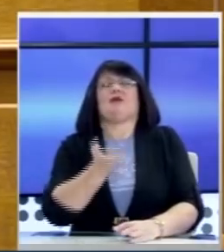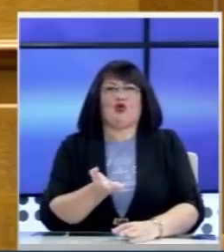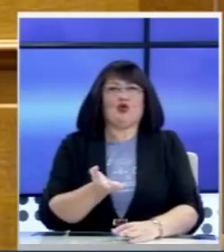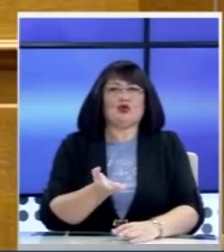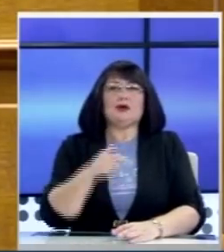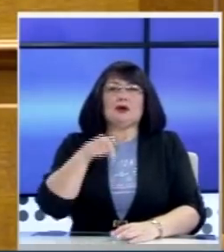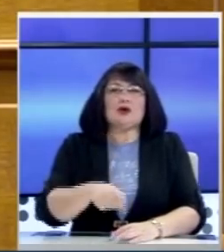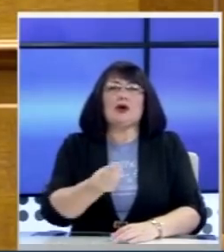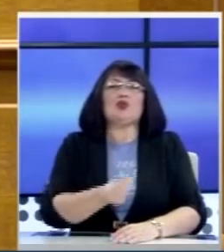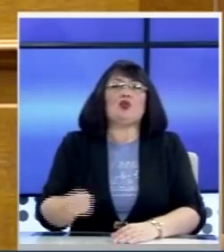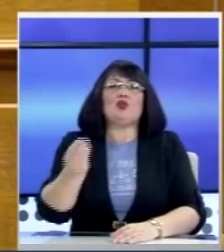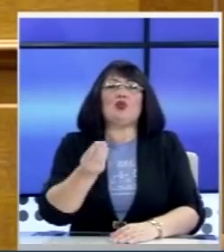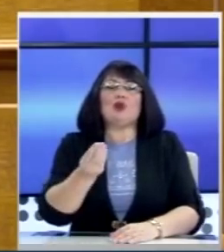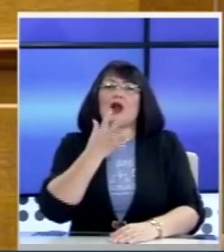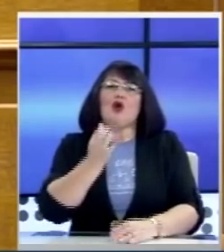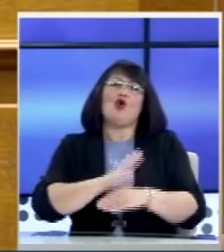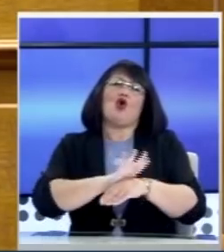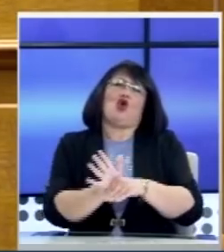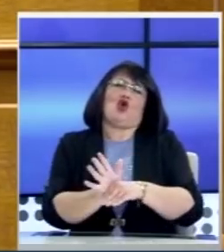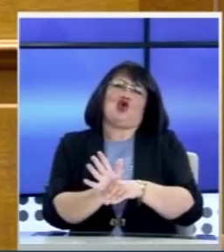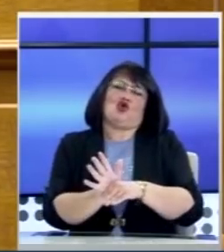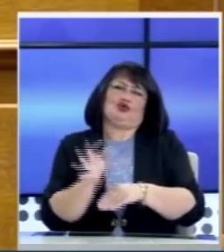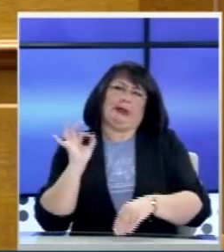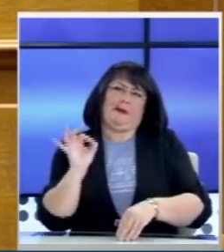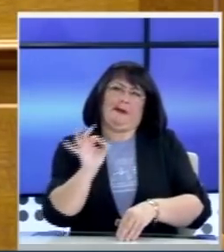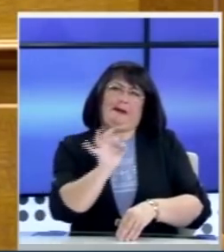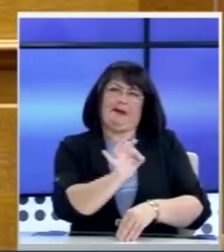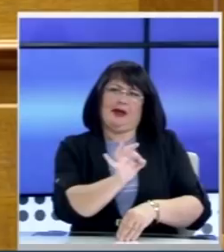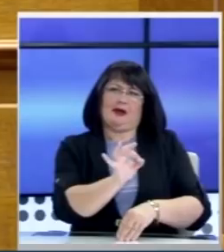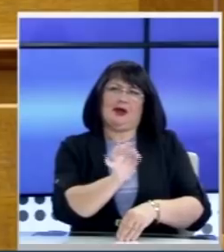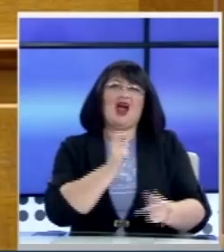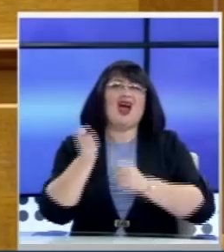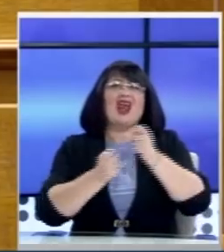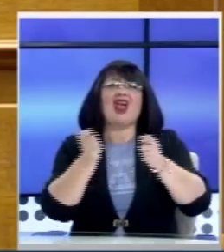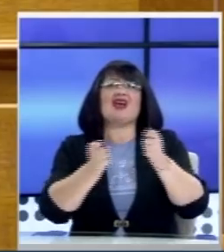επιπλέον τώρα λόγω της πανδημίας. Και πώς να πληρωθούν τα χρέη?